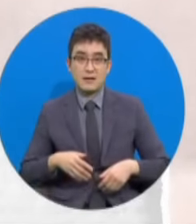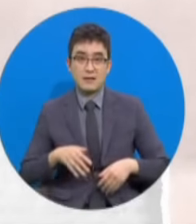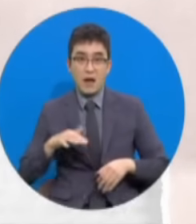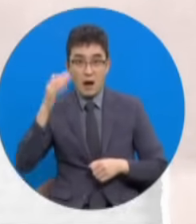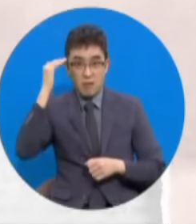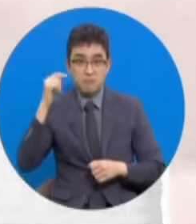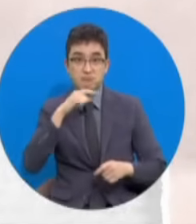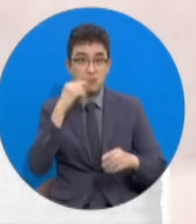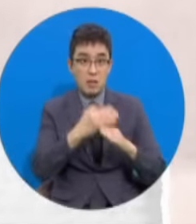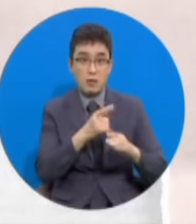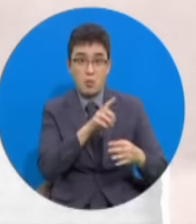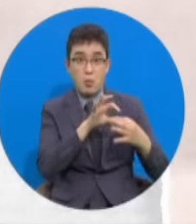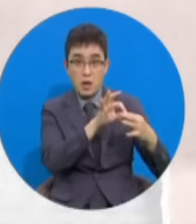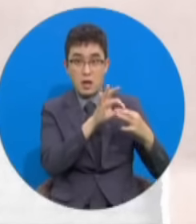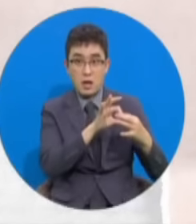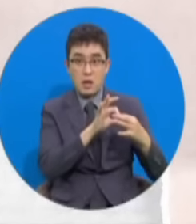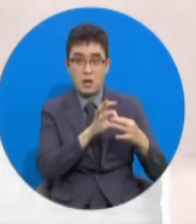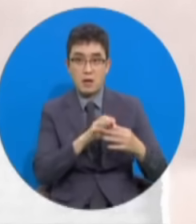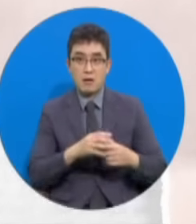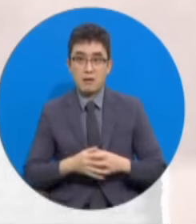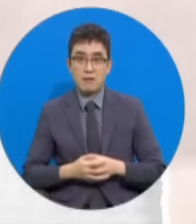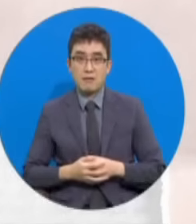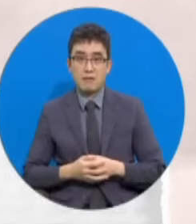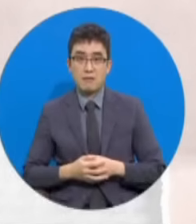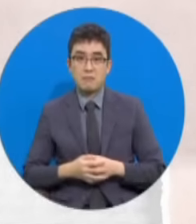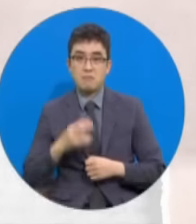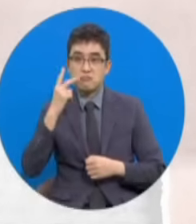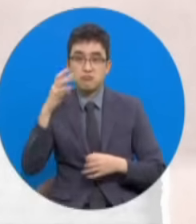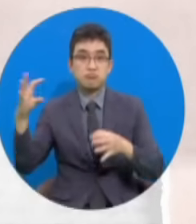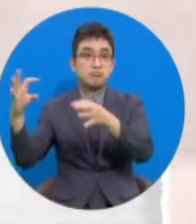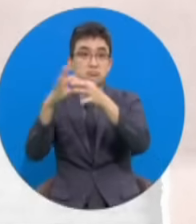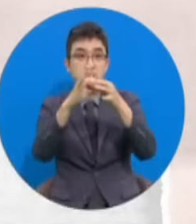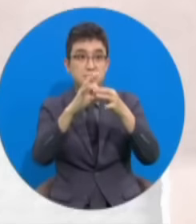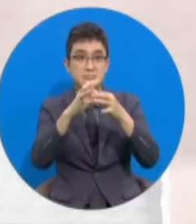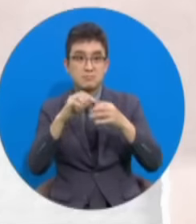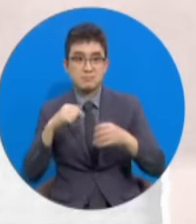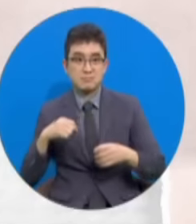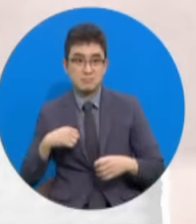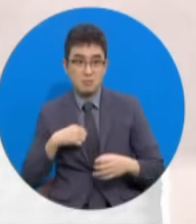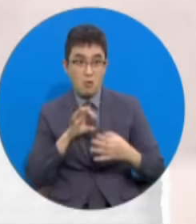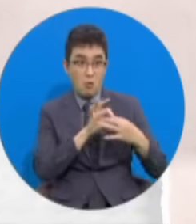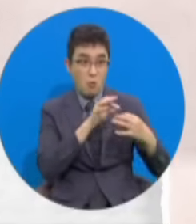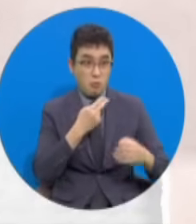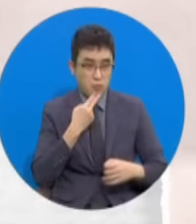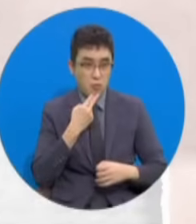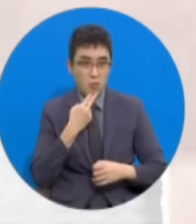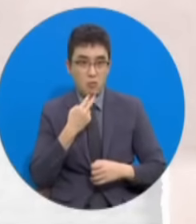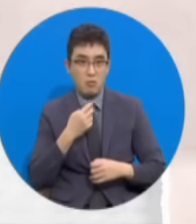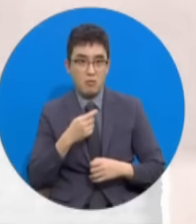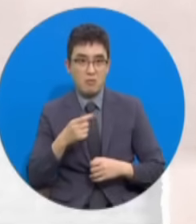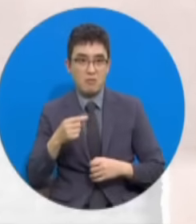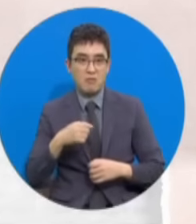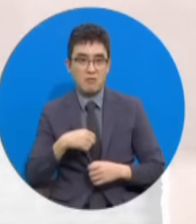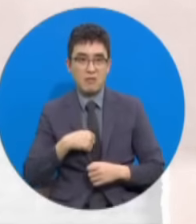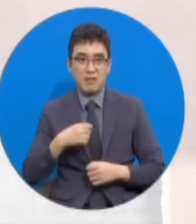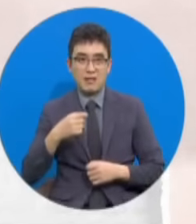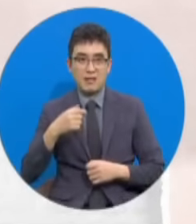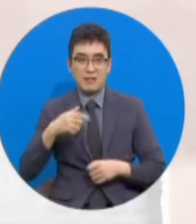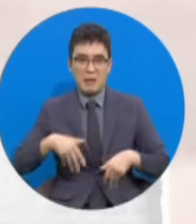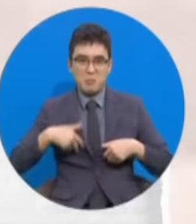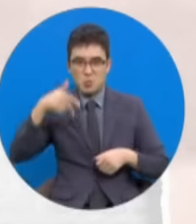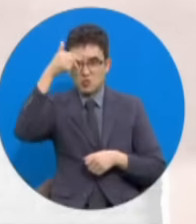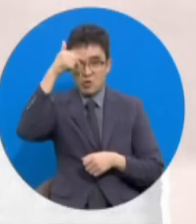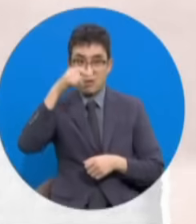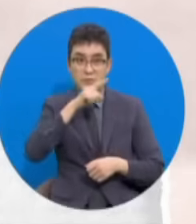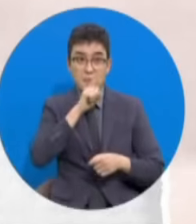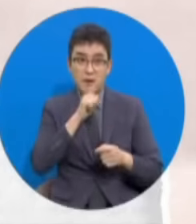지금 이제 미국하고 상대하고 남한 상대 안 한다 했을 때 남조선 할 때 괴뢰 정권이라고 혹시 하잖아요. 북한이 엇박자를 빚는 건 아닐까요?